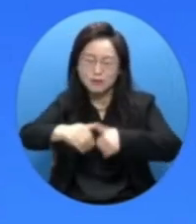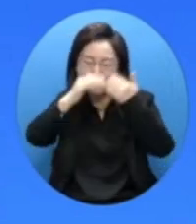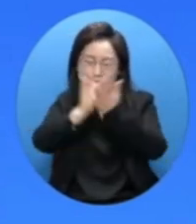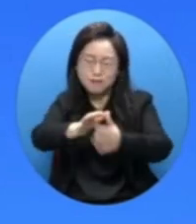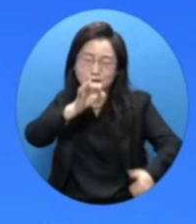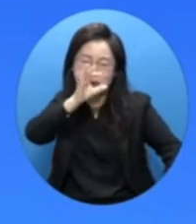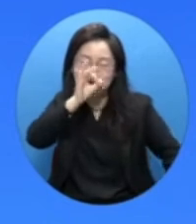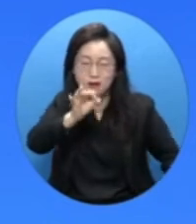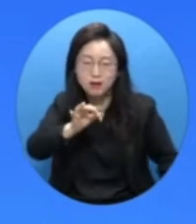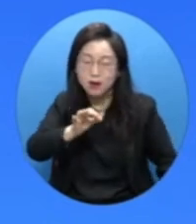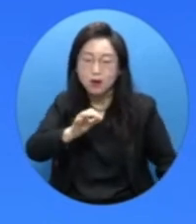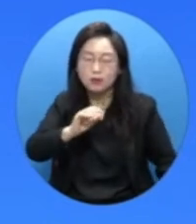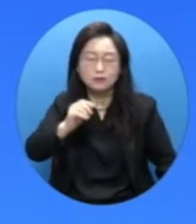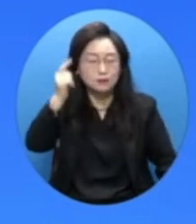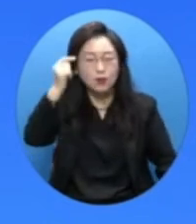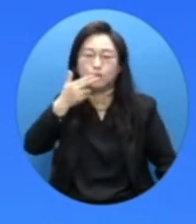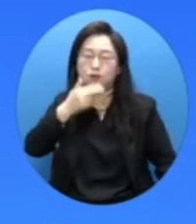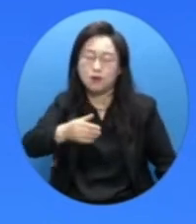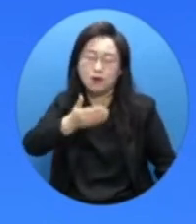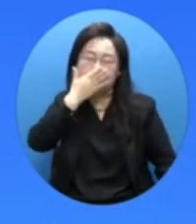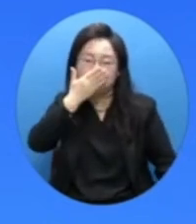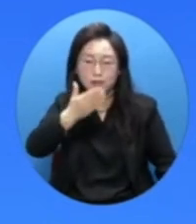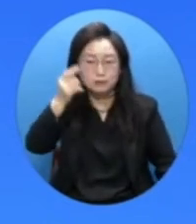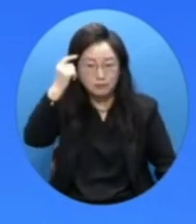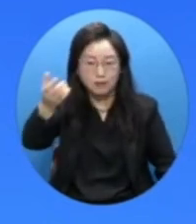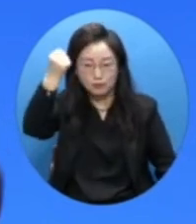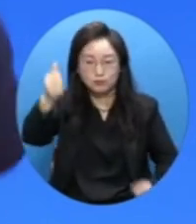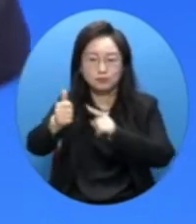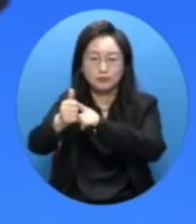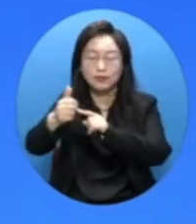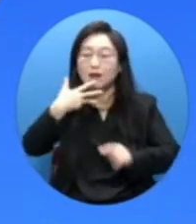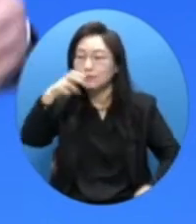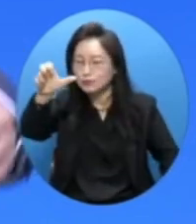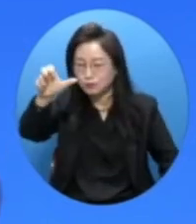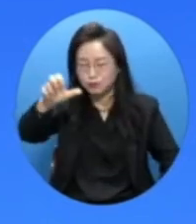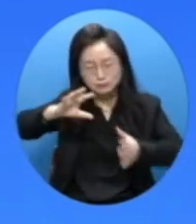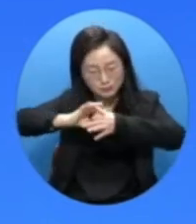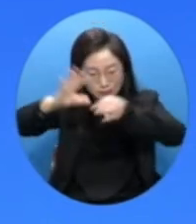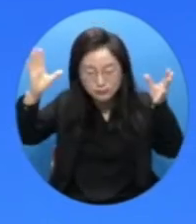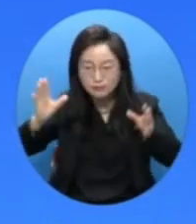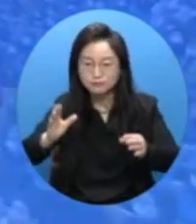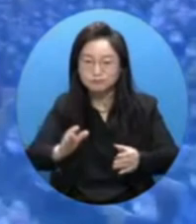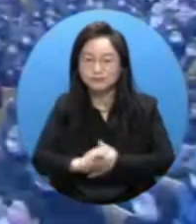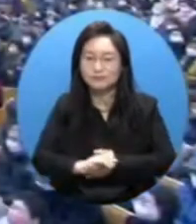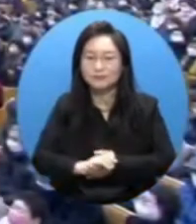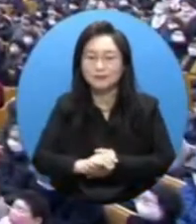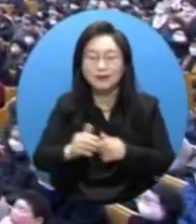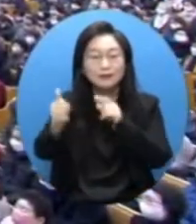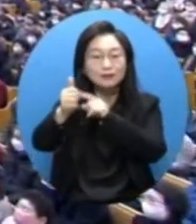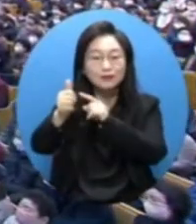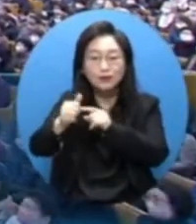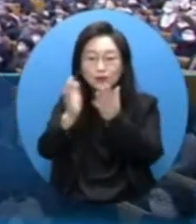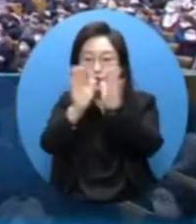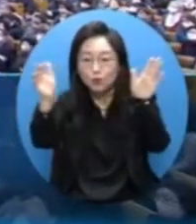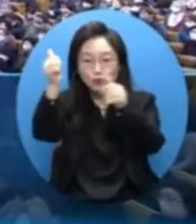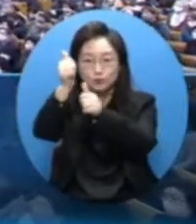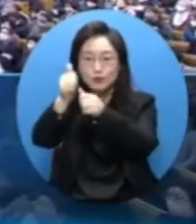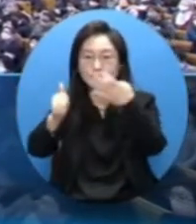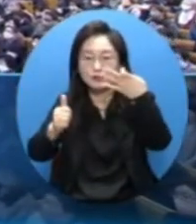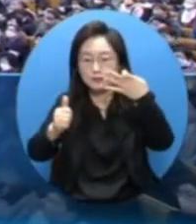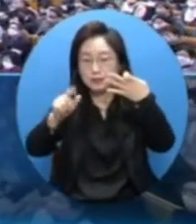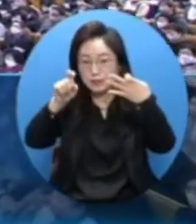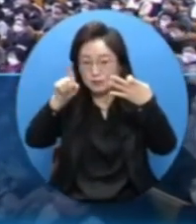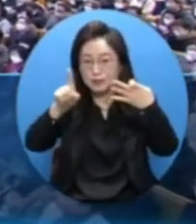거룩한 꿈을 품고 85세라고 하는 나의 한계를 뛰어넘은 것입니다 그가 여호수아서 14장